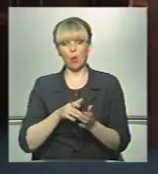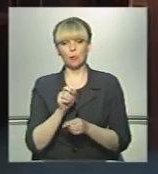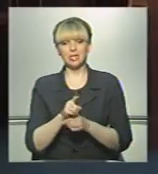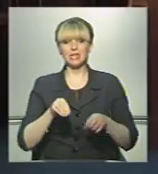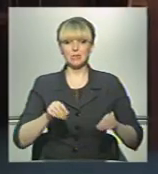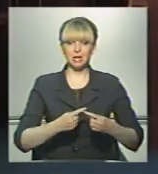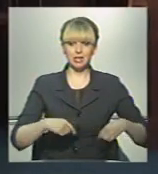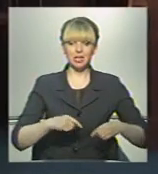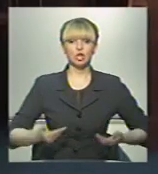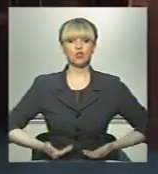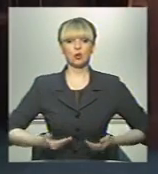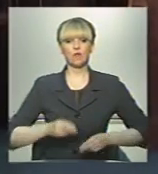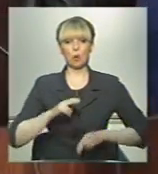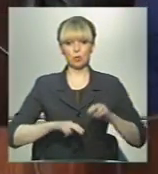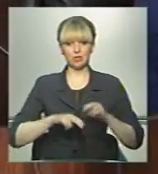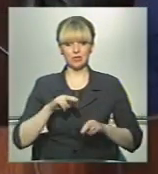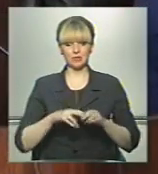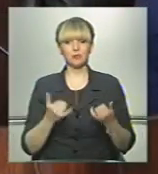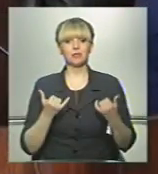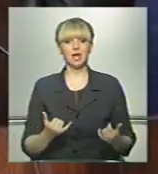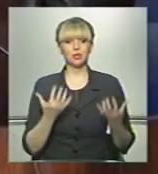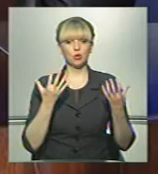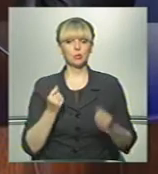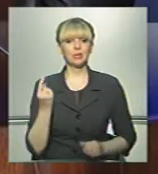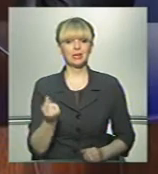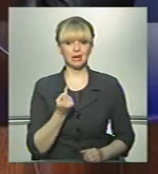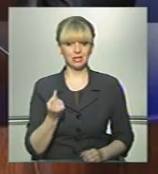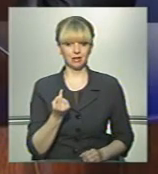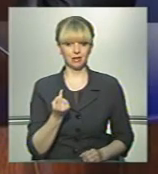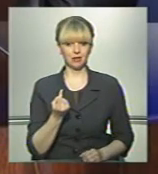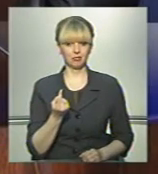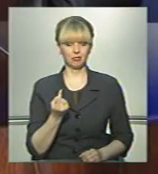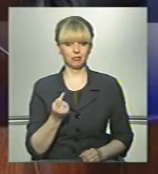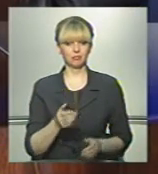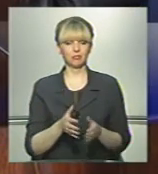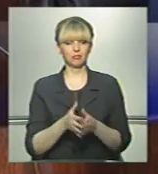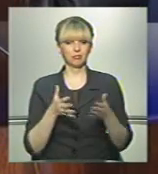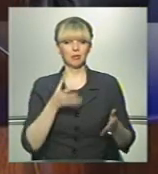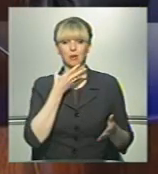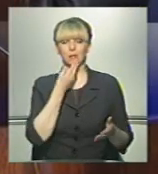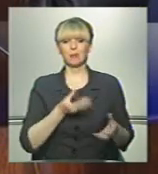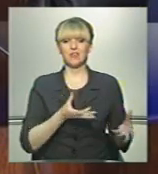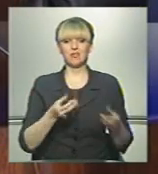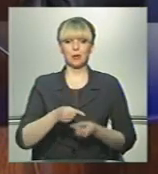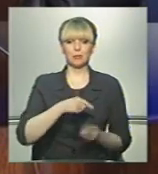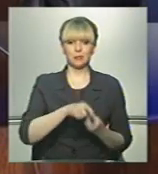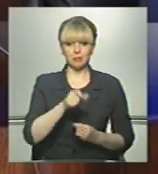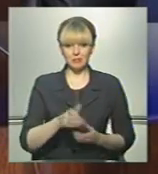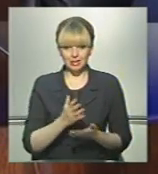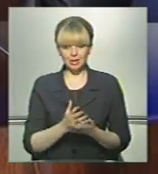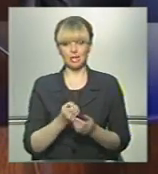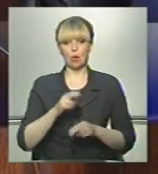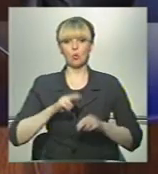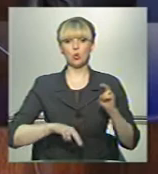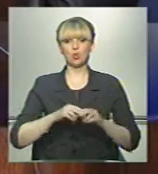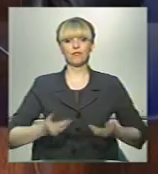для житлового будівництва. На сьогоднішній день єдиним, скажімо так, найбільш привабливим для підприємців бізнесом сьогодні є